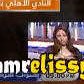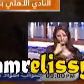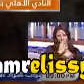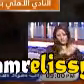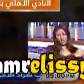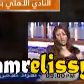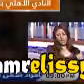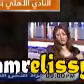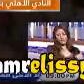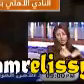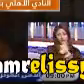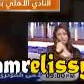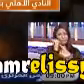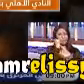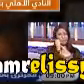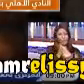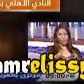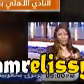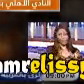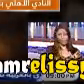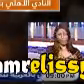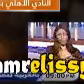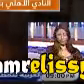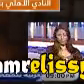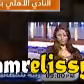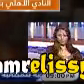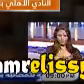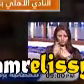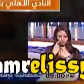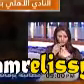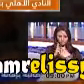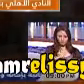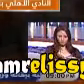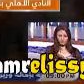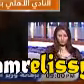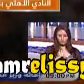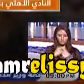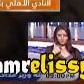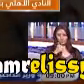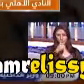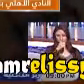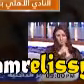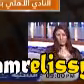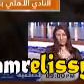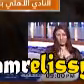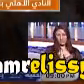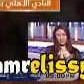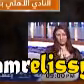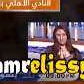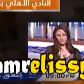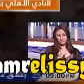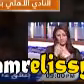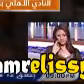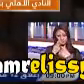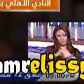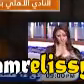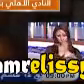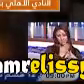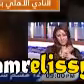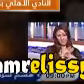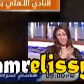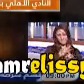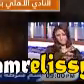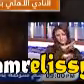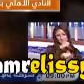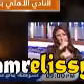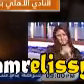الالتراس على عدم اثاره اي مظاهر عنف او شغب او او يعني ما حدث والبعض